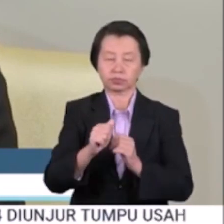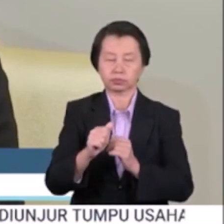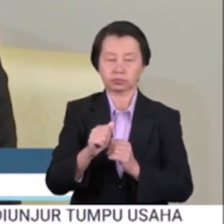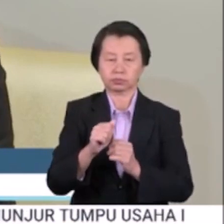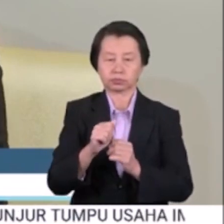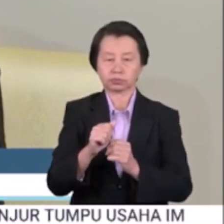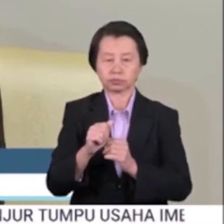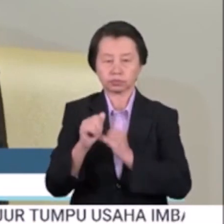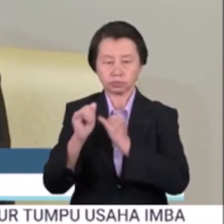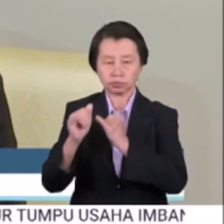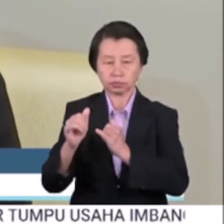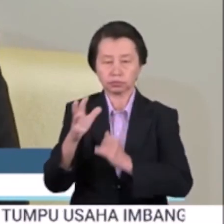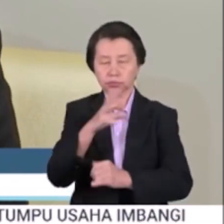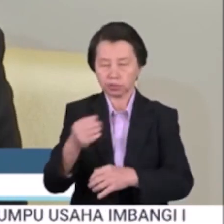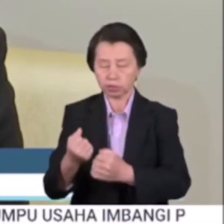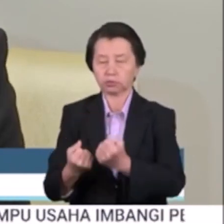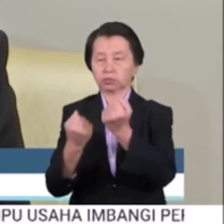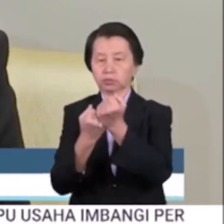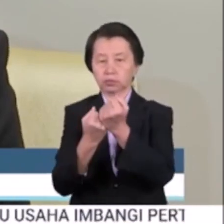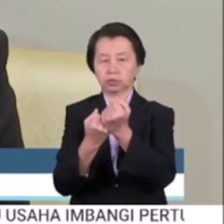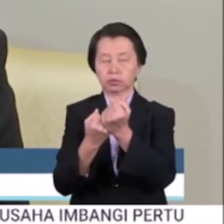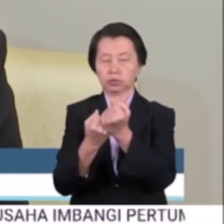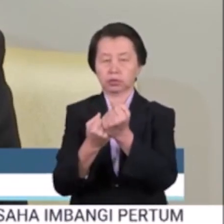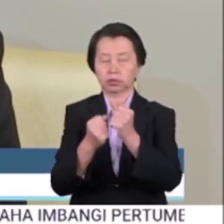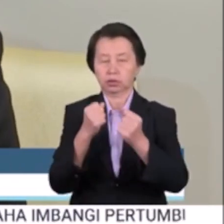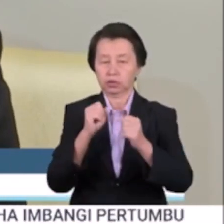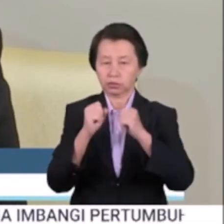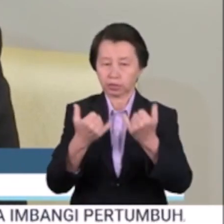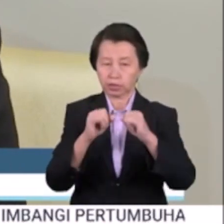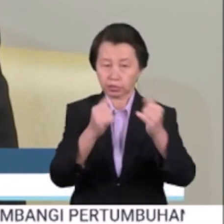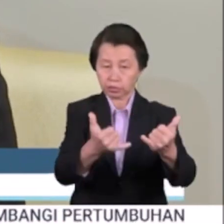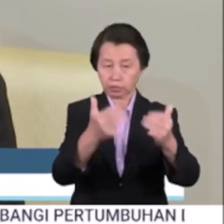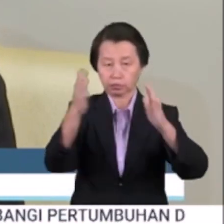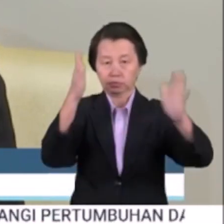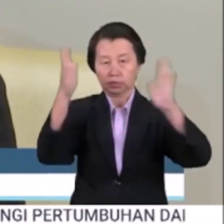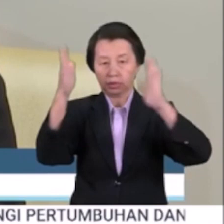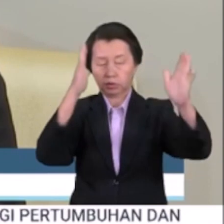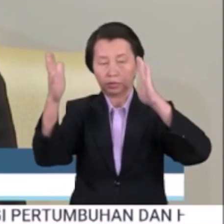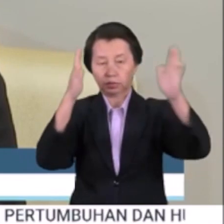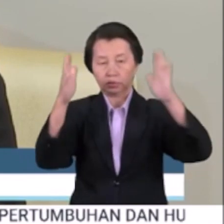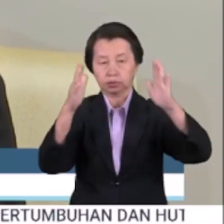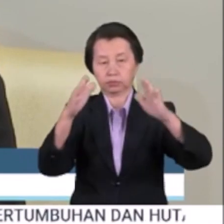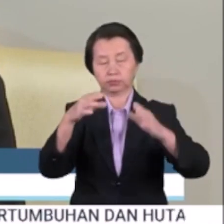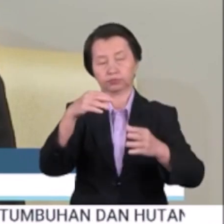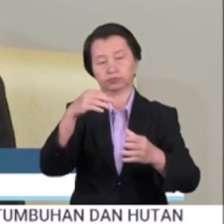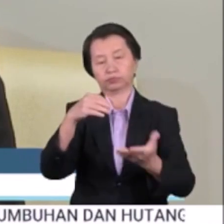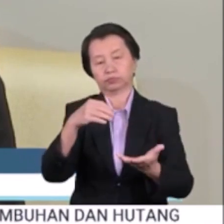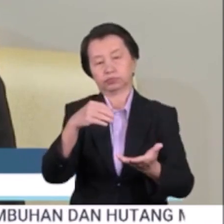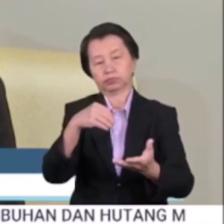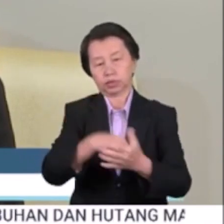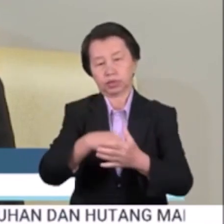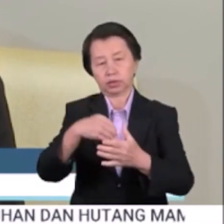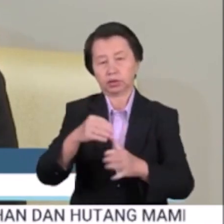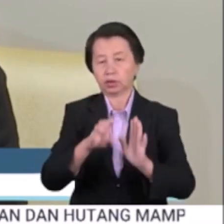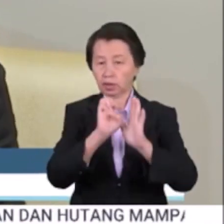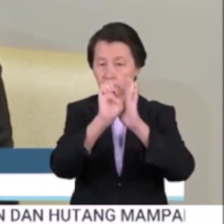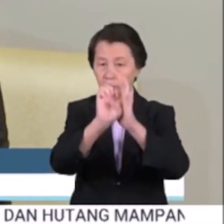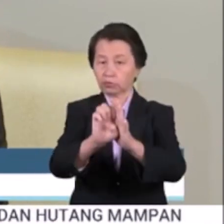bersama selain daripada menyokong usaha syarikat-syarikat Malaysia dalam